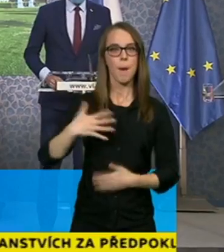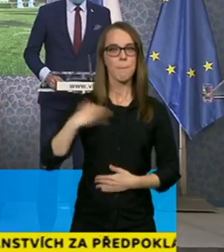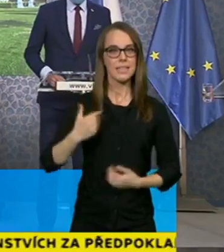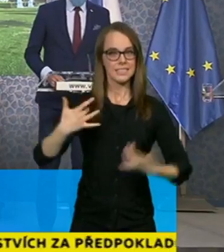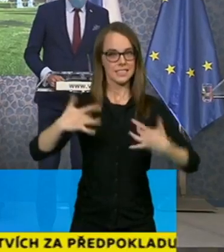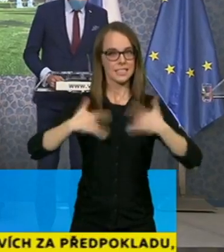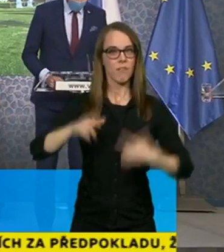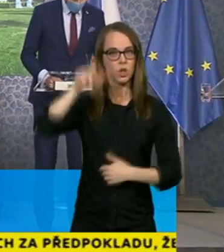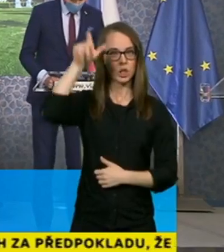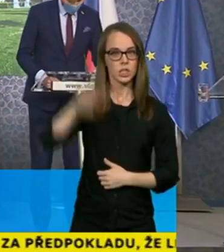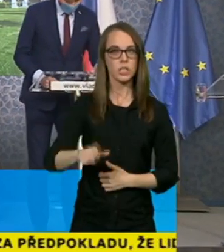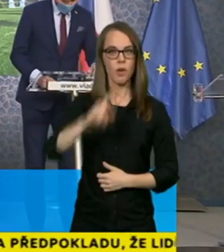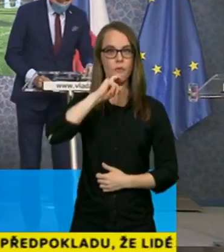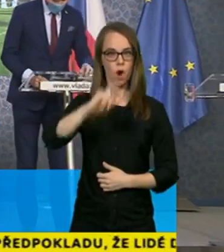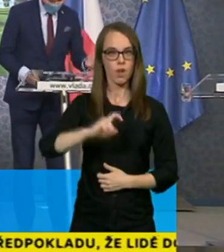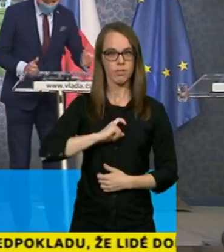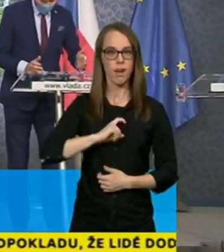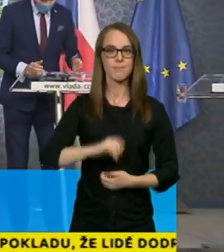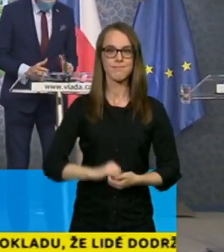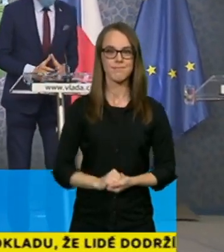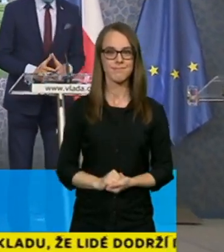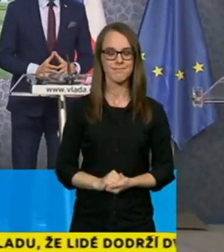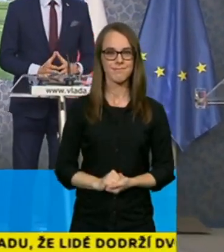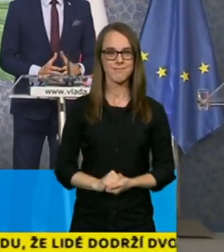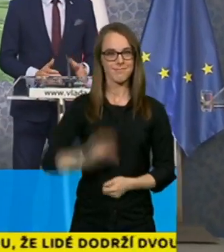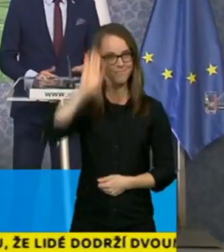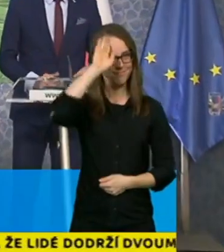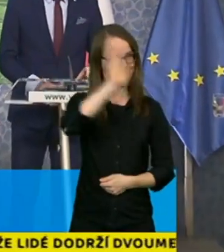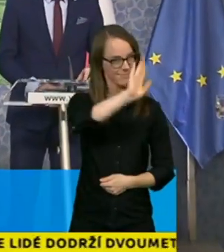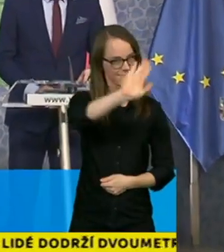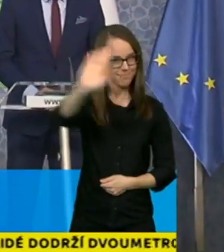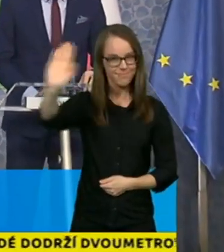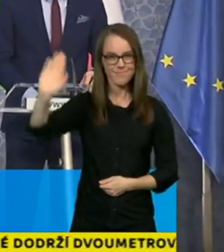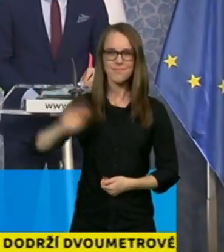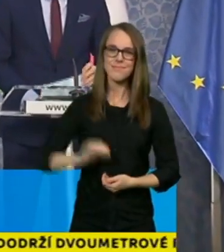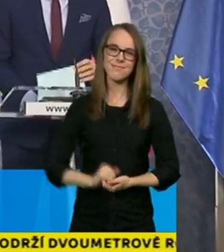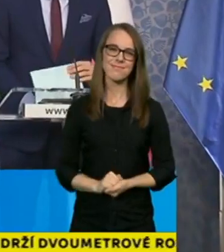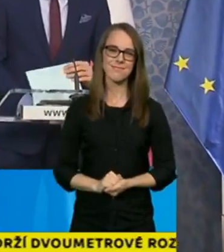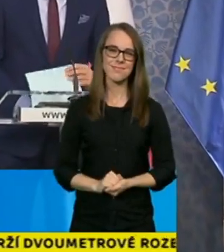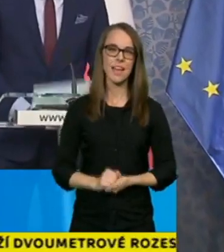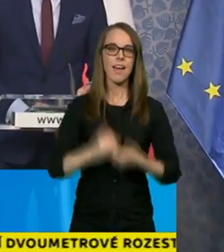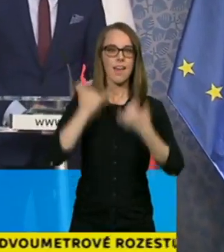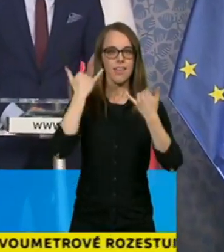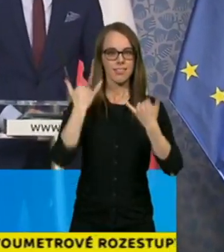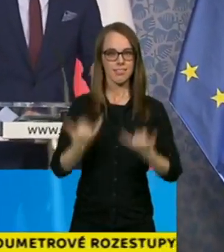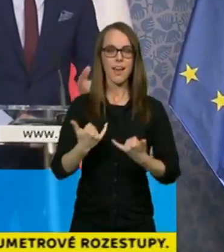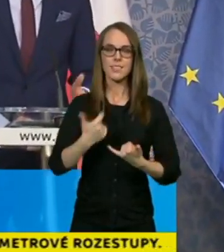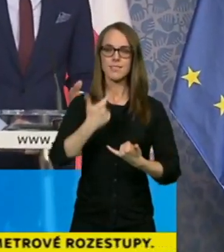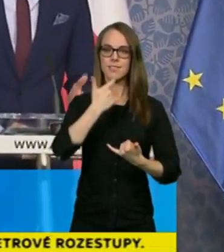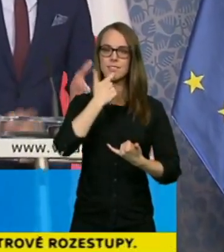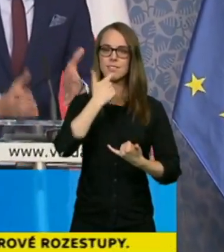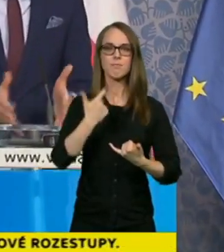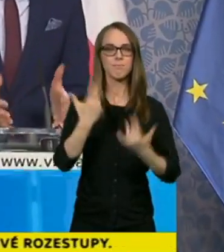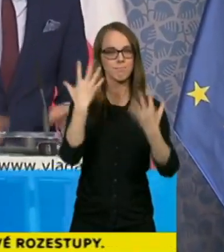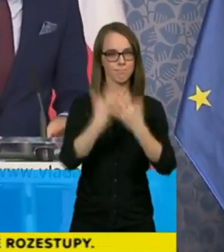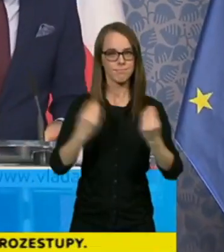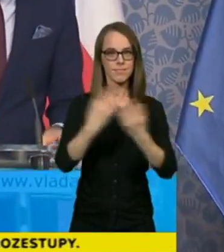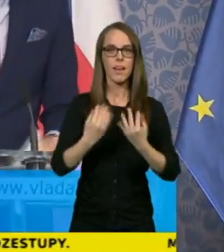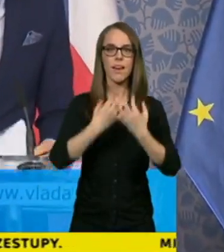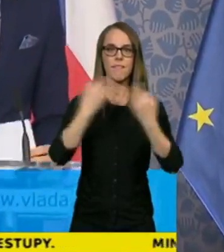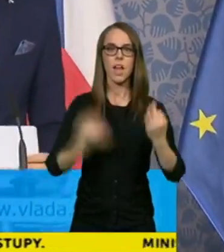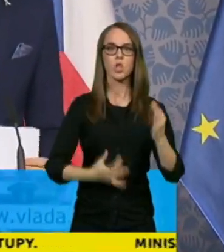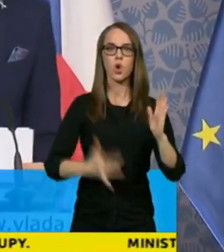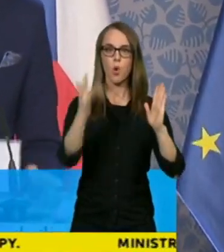Dobrý den, dámy a pánové. Já bych vás chtěl seznámit s body, které jsem dnes navrhl jako ministr zdravotnictví